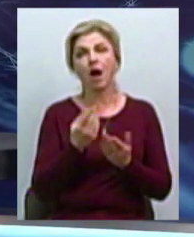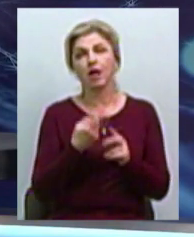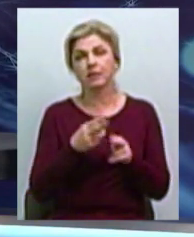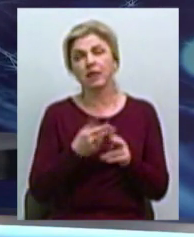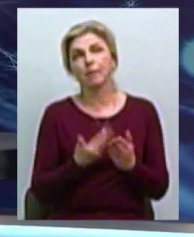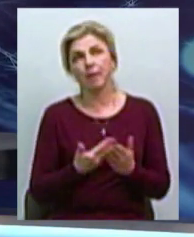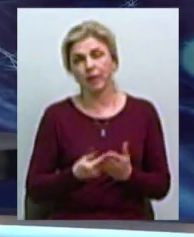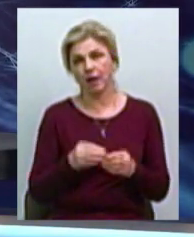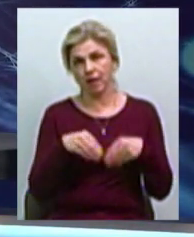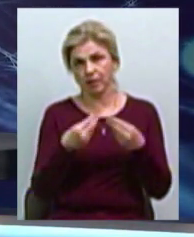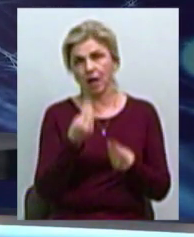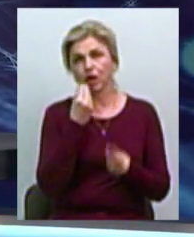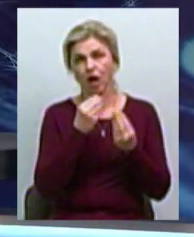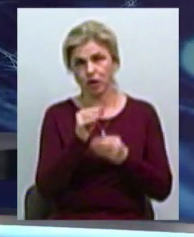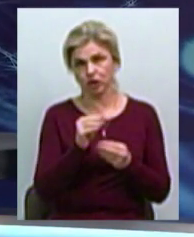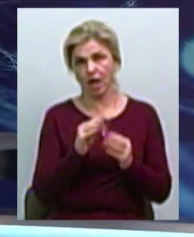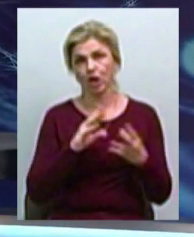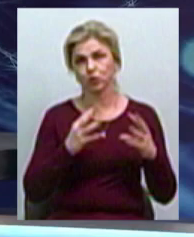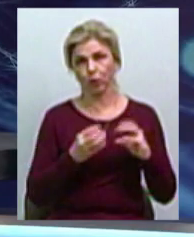найкращі результати. І підемо саме цим шляхом.